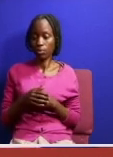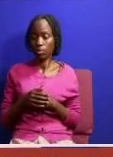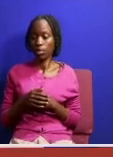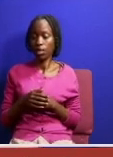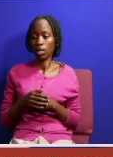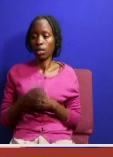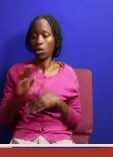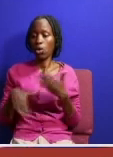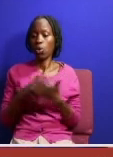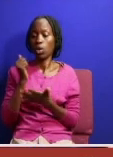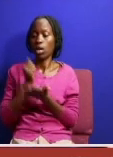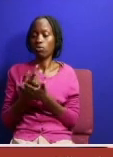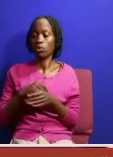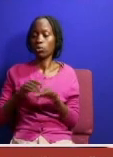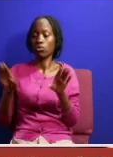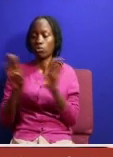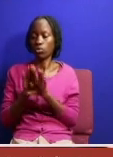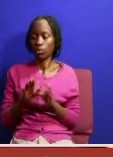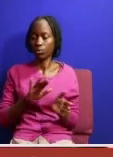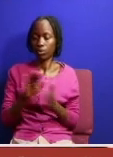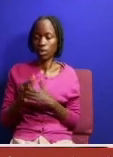tayari ofisi zote tumeshazifunga.